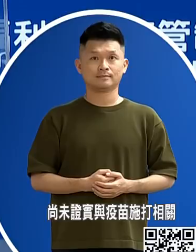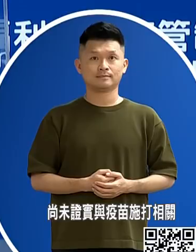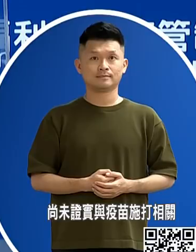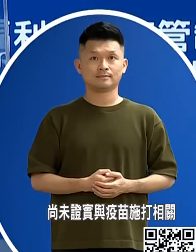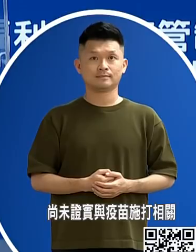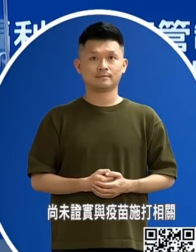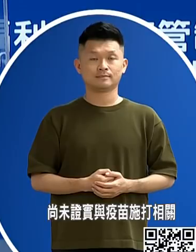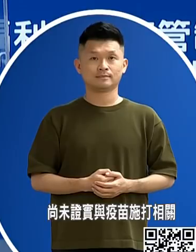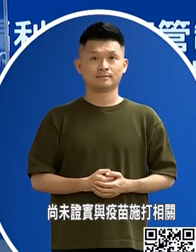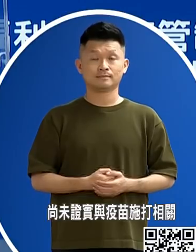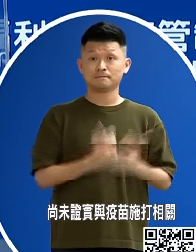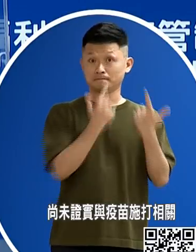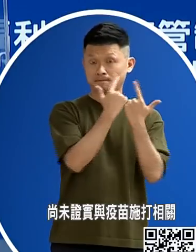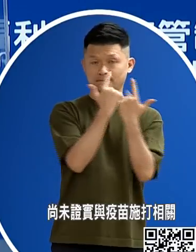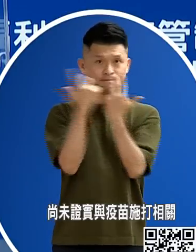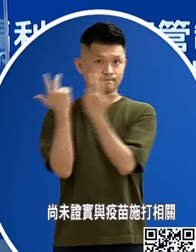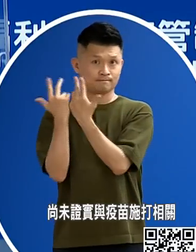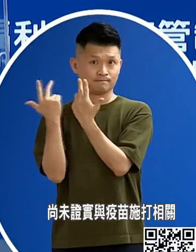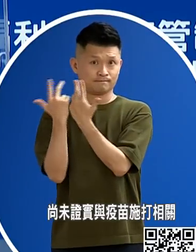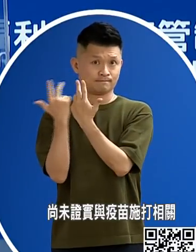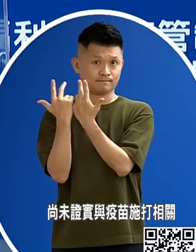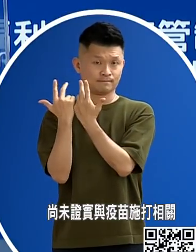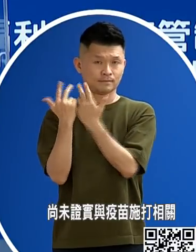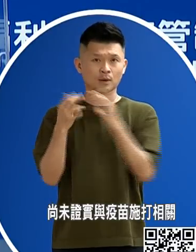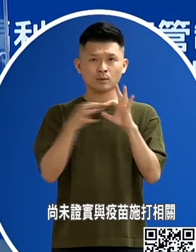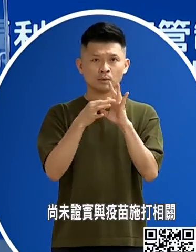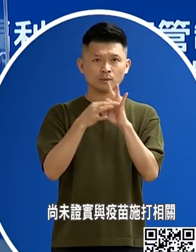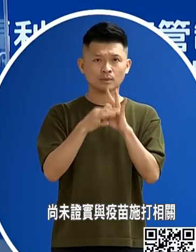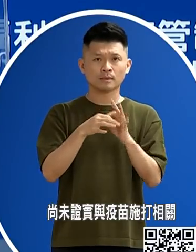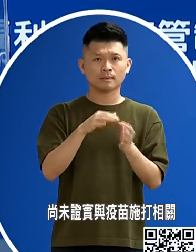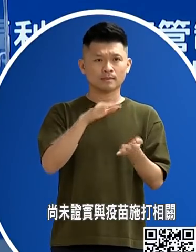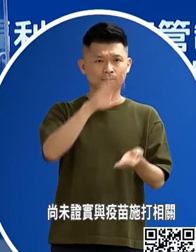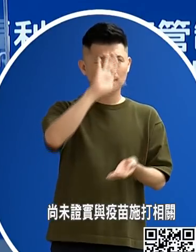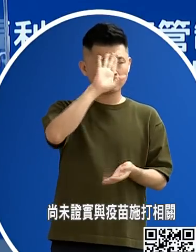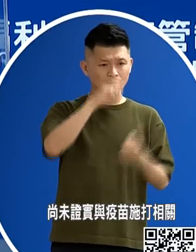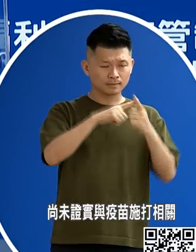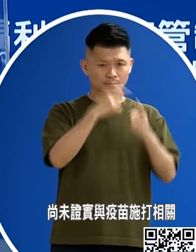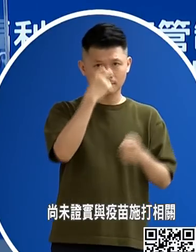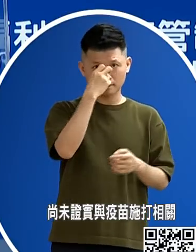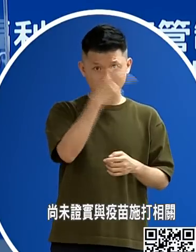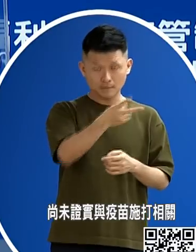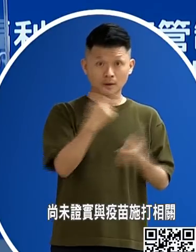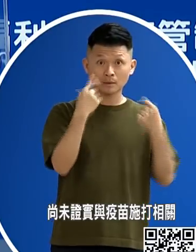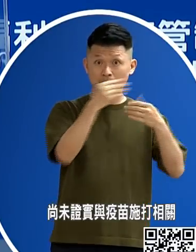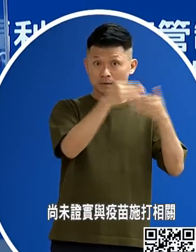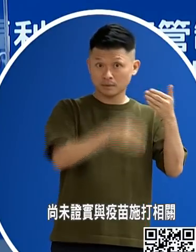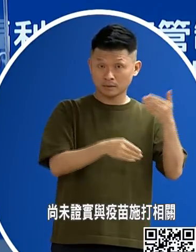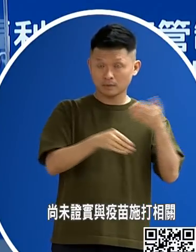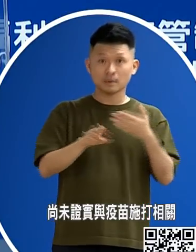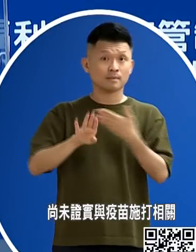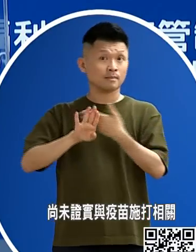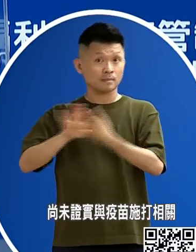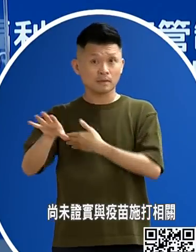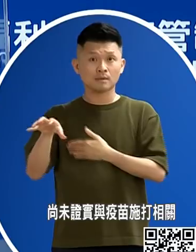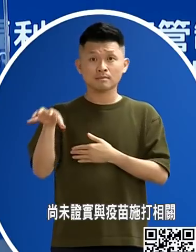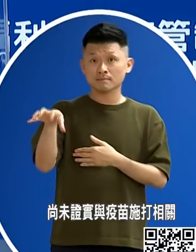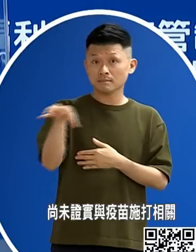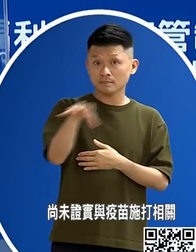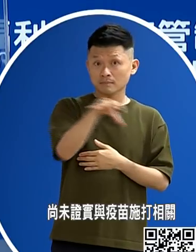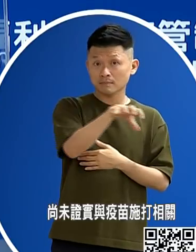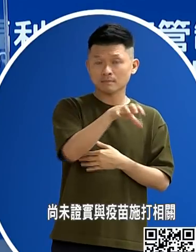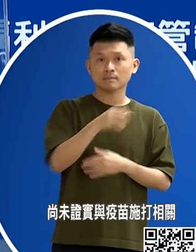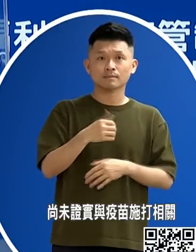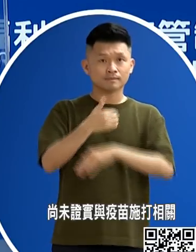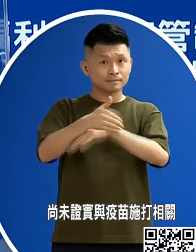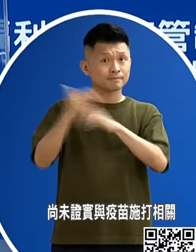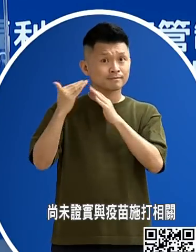那在双北相关的一些探病的原则还比一般其他